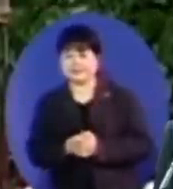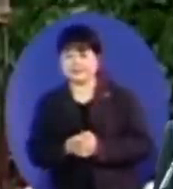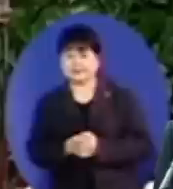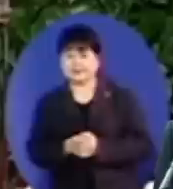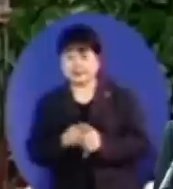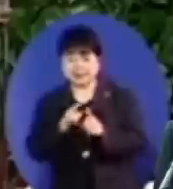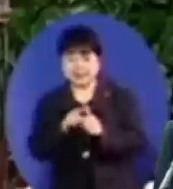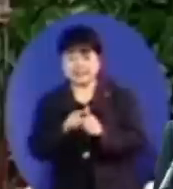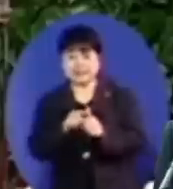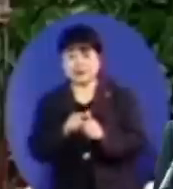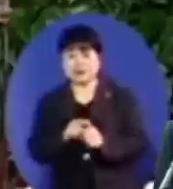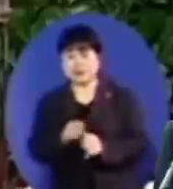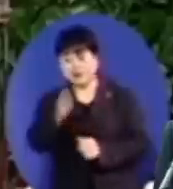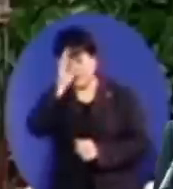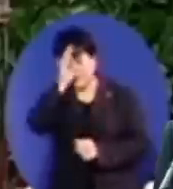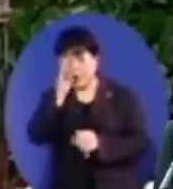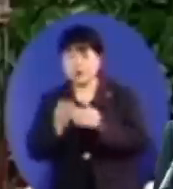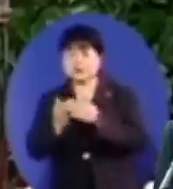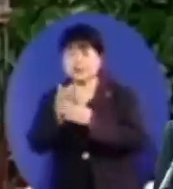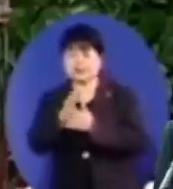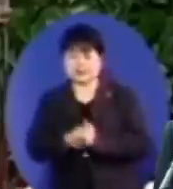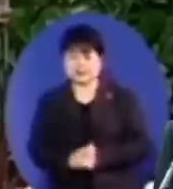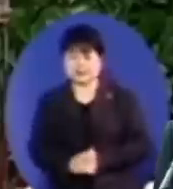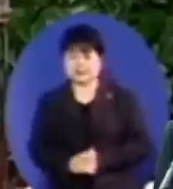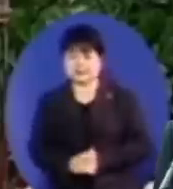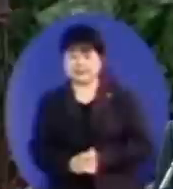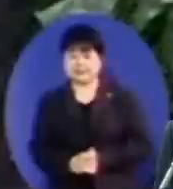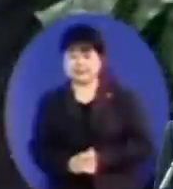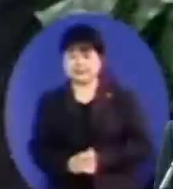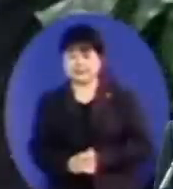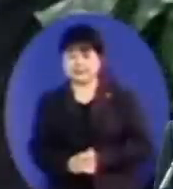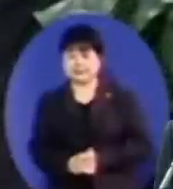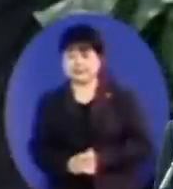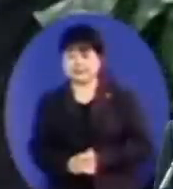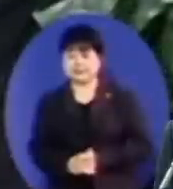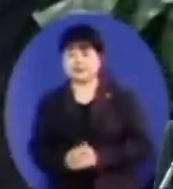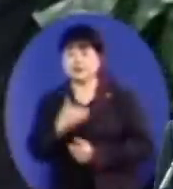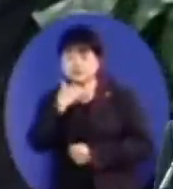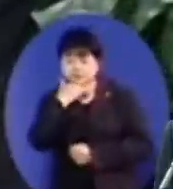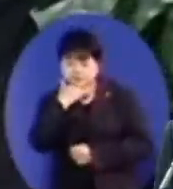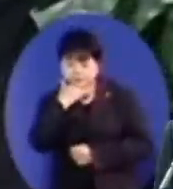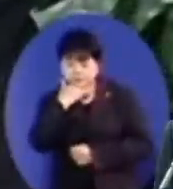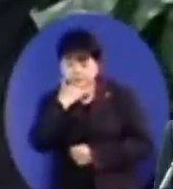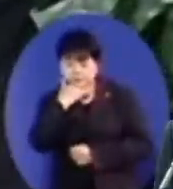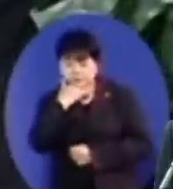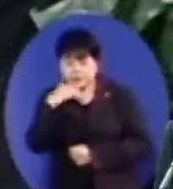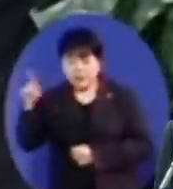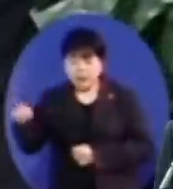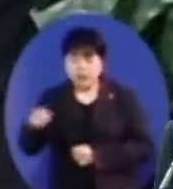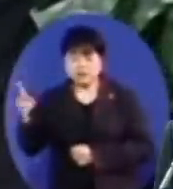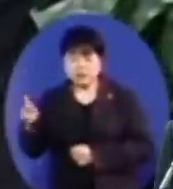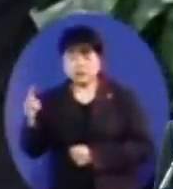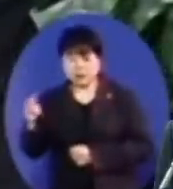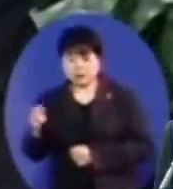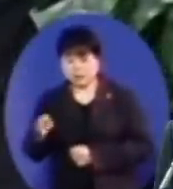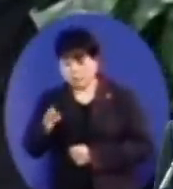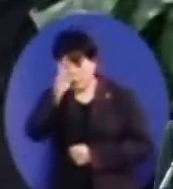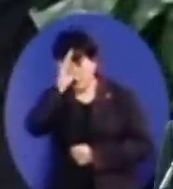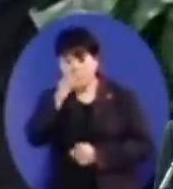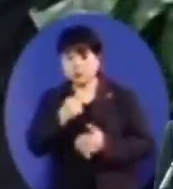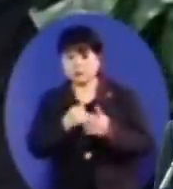나사로가 병이 들었어요. 그러면 낫겠지 싶어서 기다렸는데 하루도 아니고 이틀도 아니고 병이 들어서